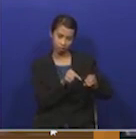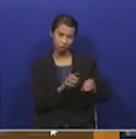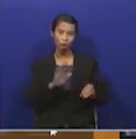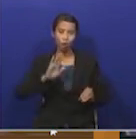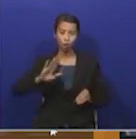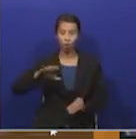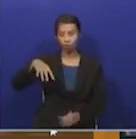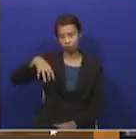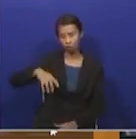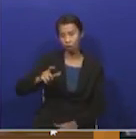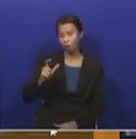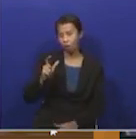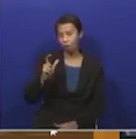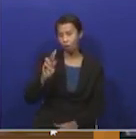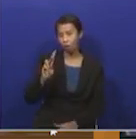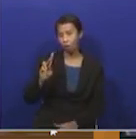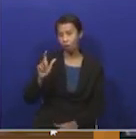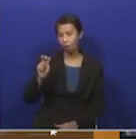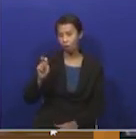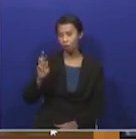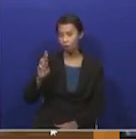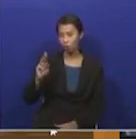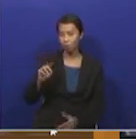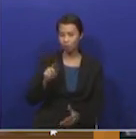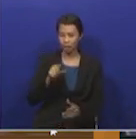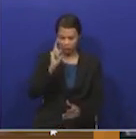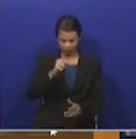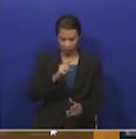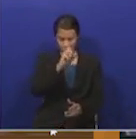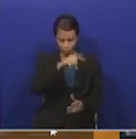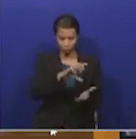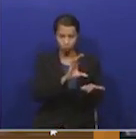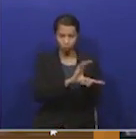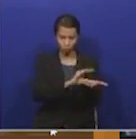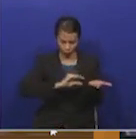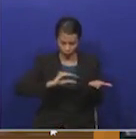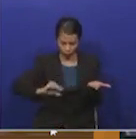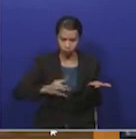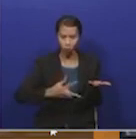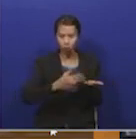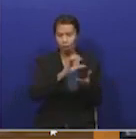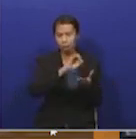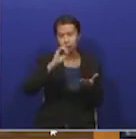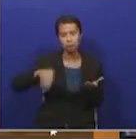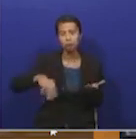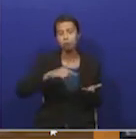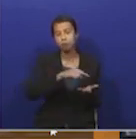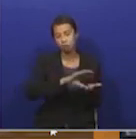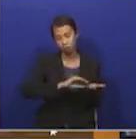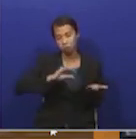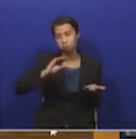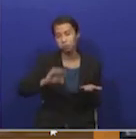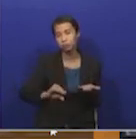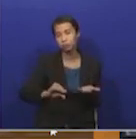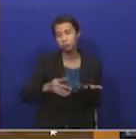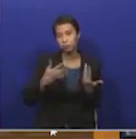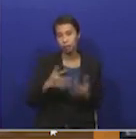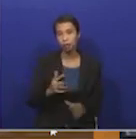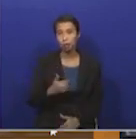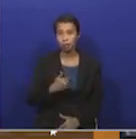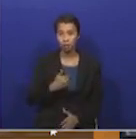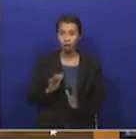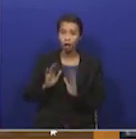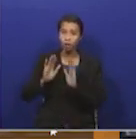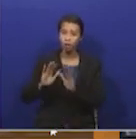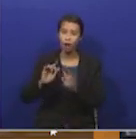น.นั้นถูกต้องตามหลักการที่จะต้องถูกตัดทิ้งอย่างสมบูรณ์แบบดิฉันได้ฝากเพื่อนส.ส.